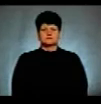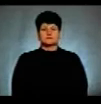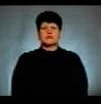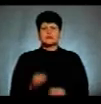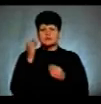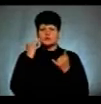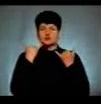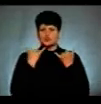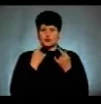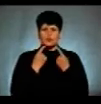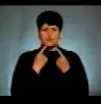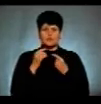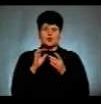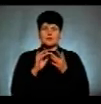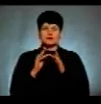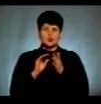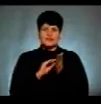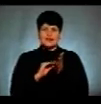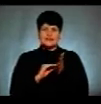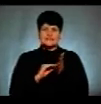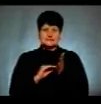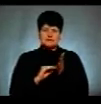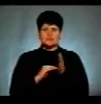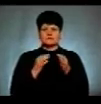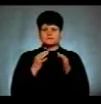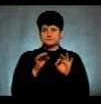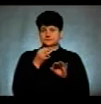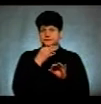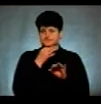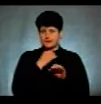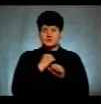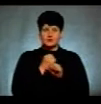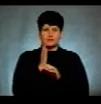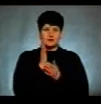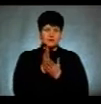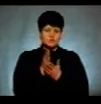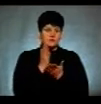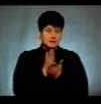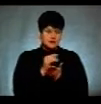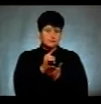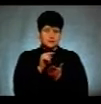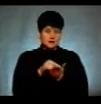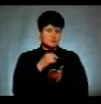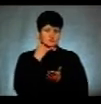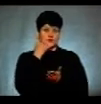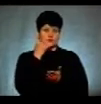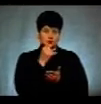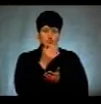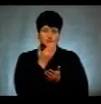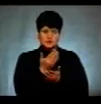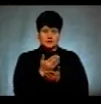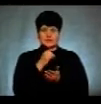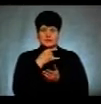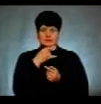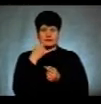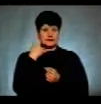Нагадаю, ми сьогодні говоримо про електронні рецепти на доступні ліки. Працюємо у прямому ефірі, тож якщо маєте питання, телефонуйте до нас у студію. Телефон ви